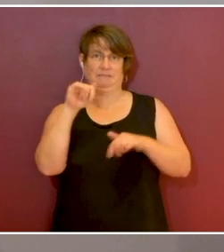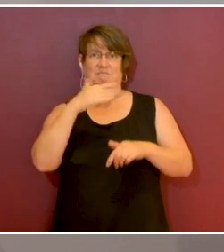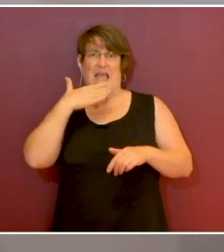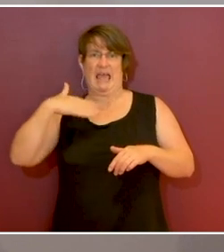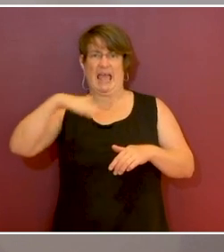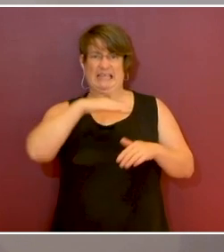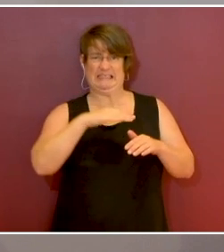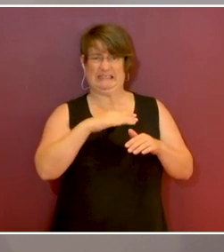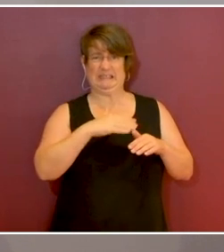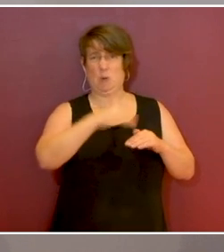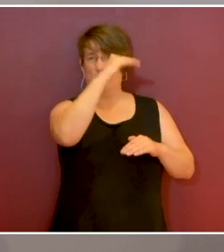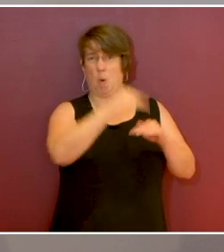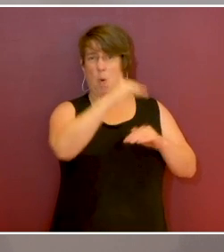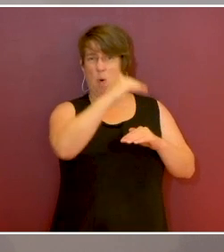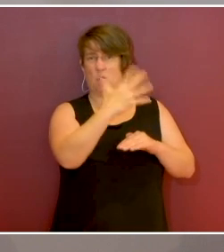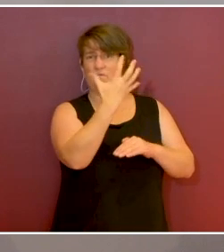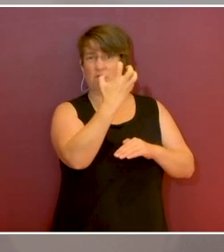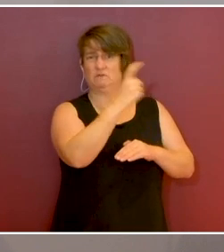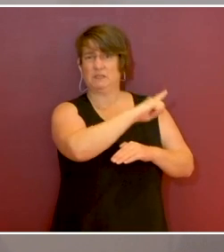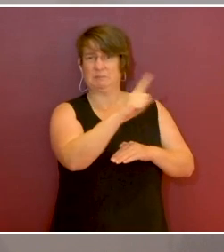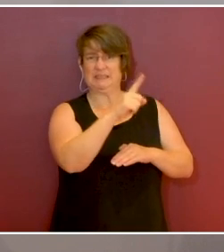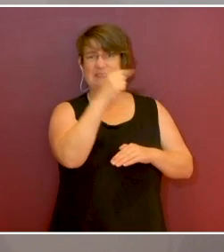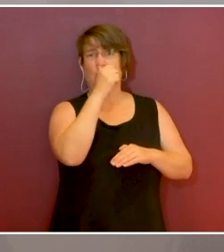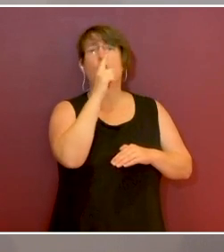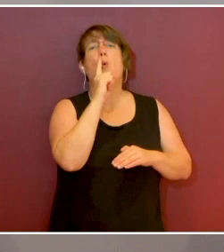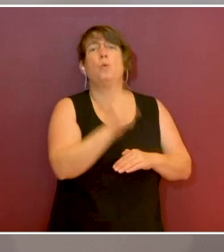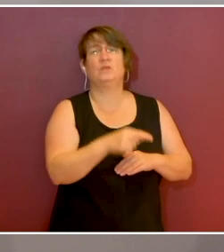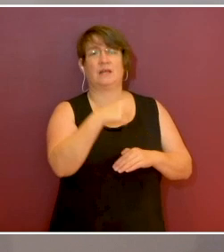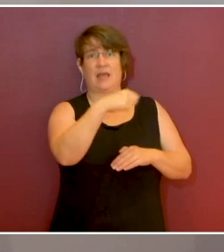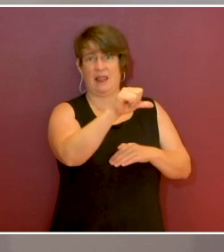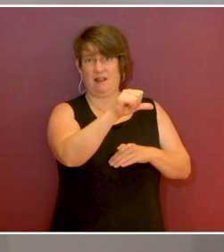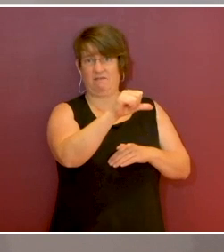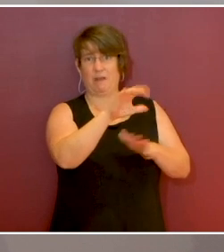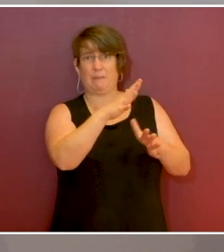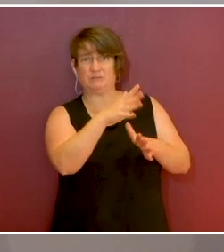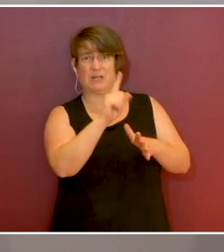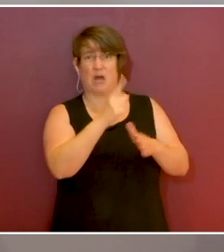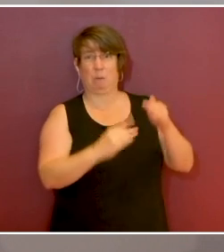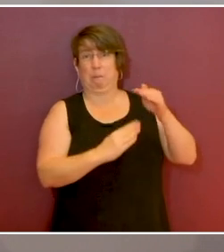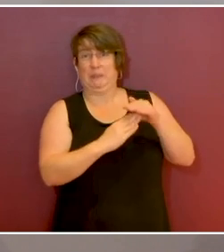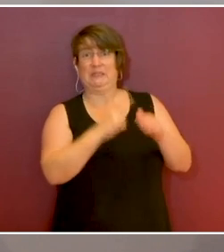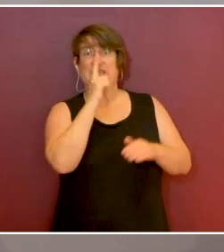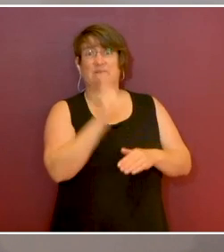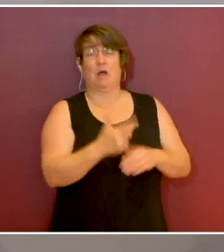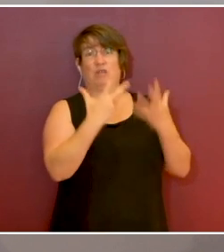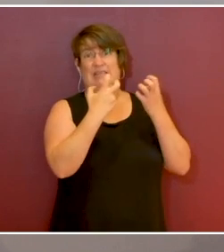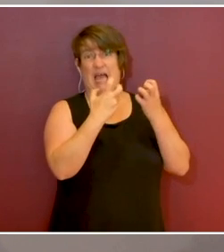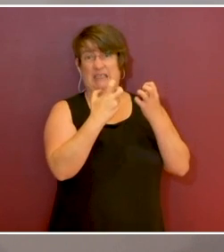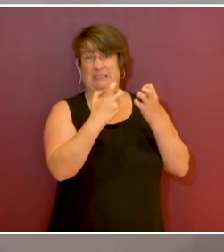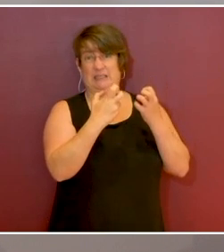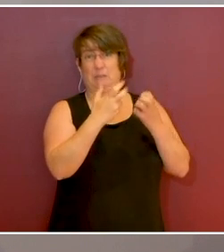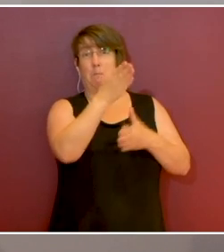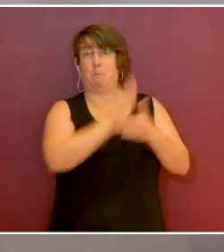zwischen 50 und 111 und im Spitzenwerten sogar bis zu 280 pro 100.000, also wirklich sehr